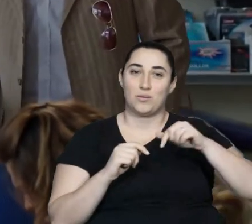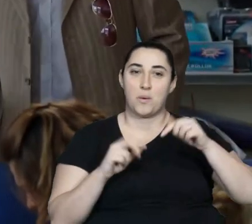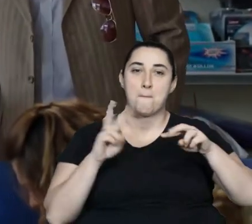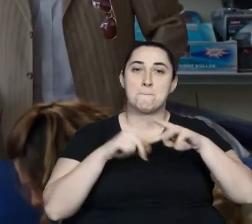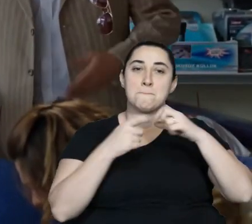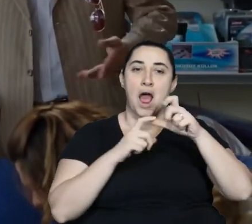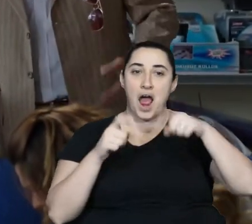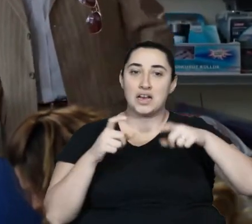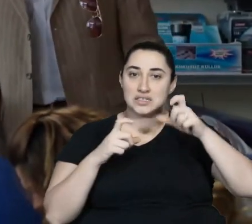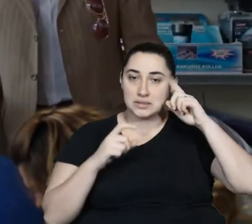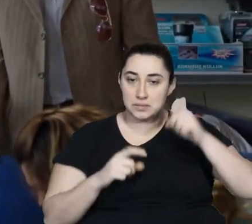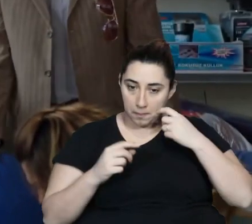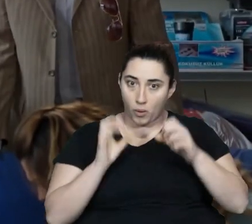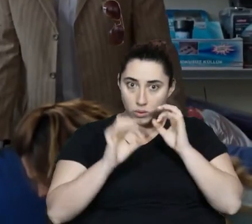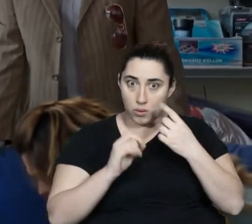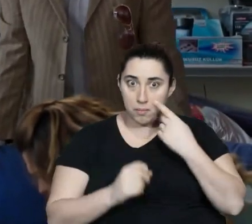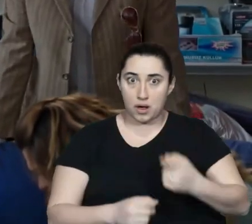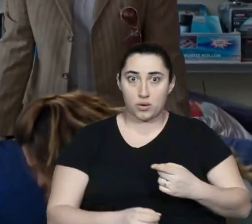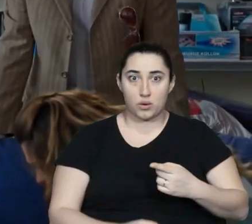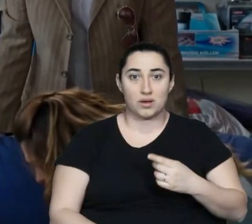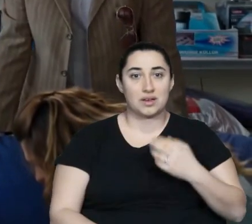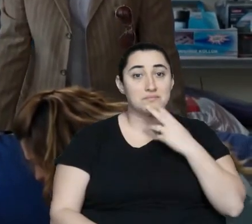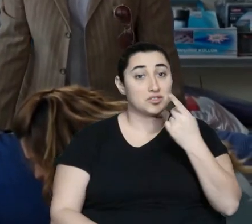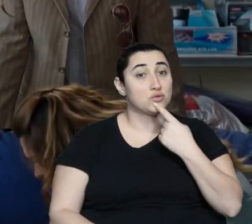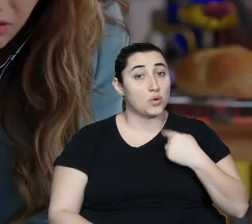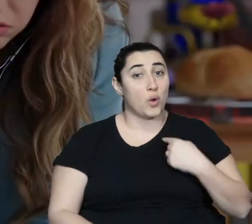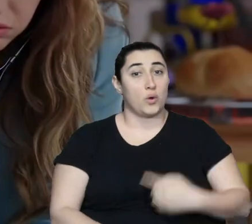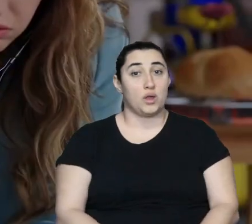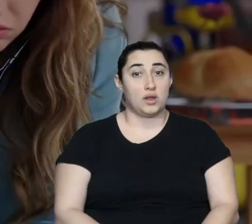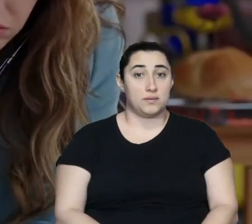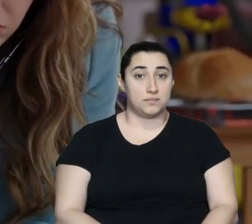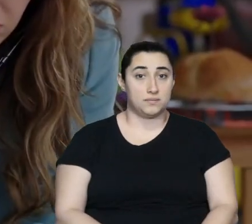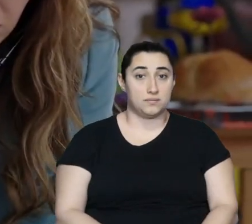mı yavrucuğum? Yengen bakıyor işte. Kızım bir şeyler söyle.